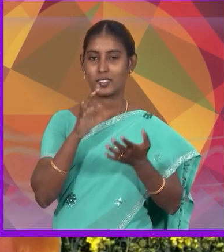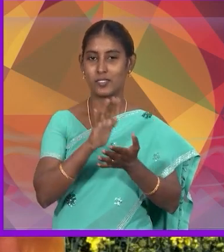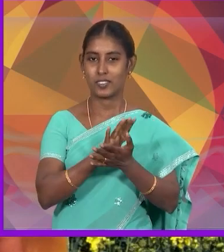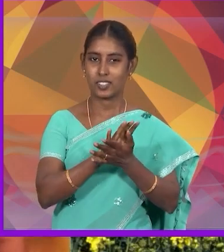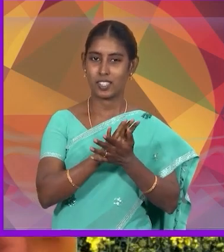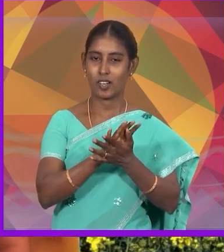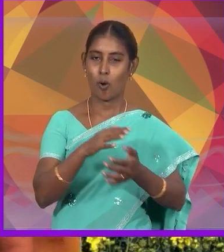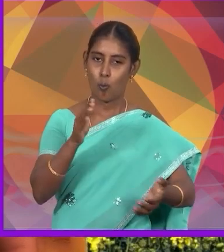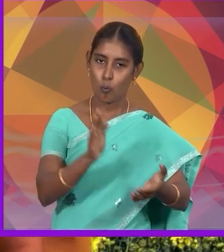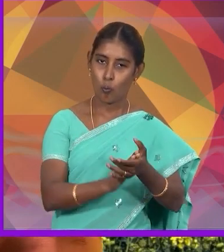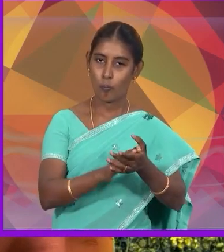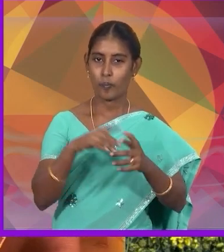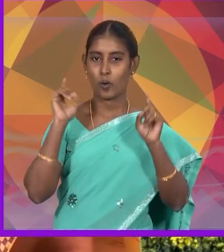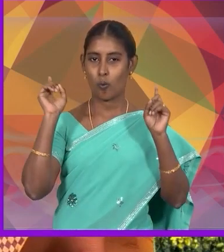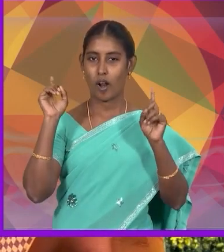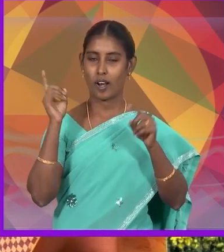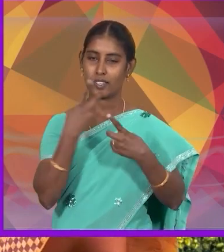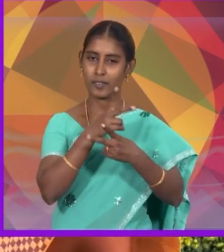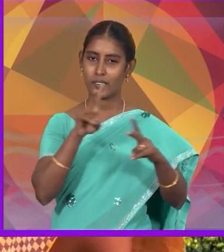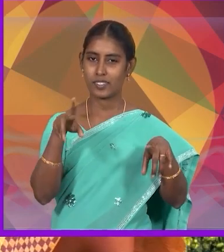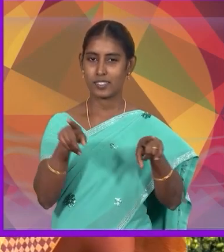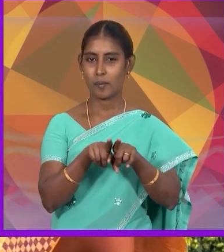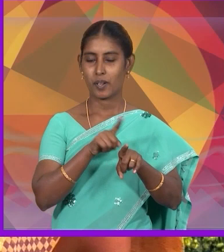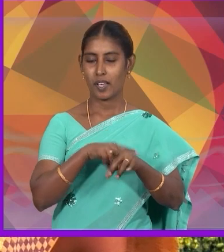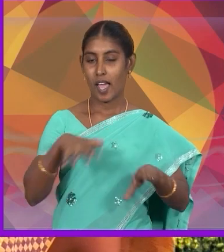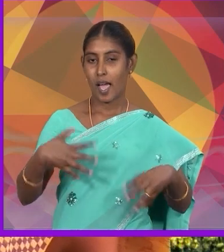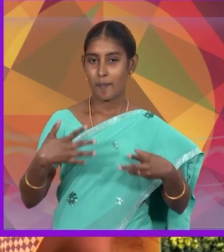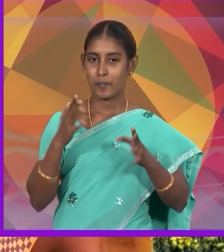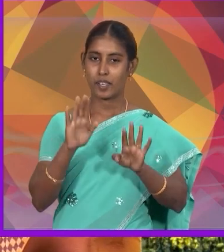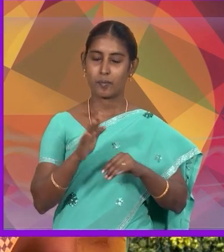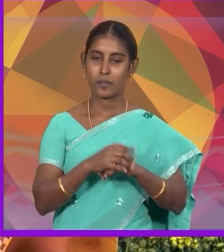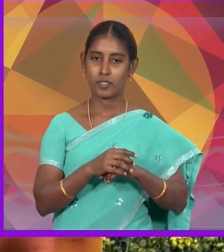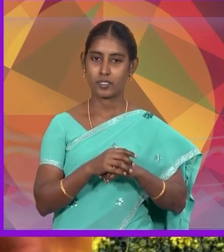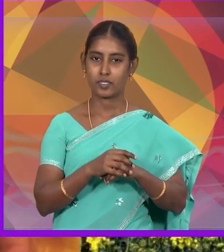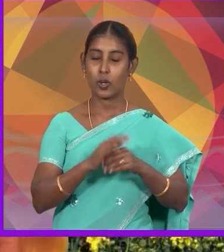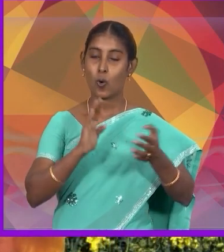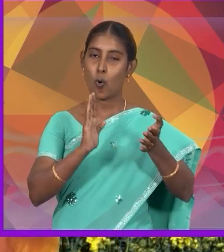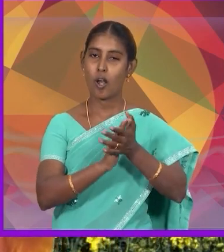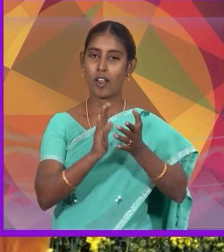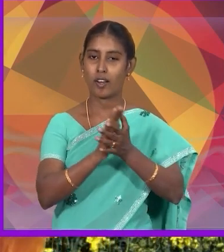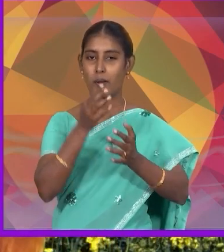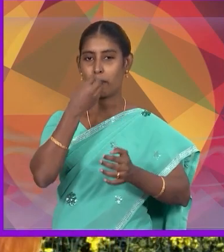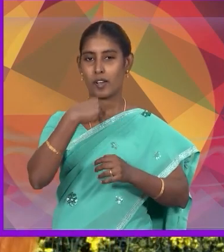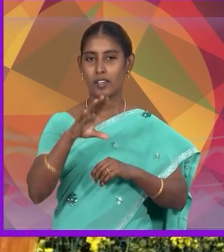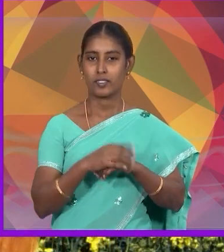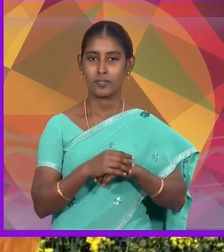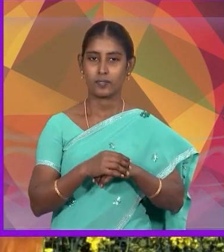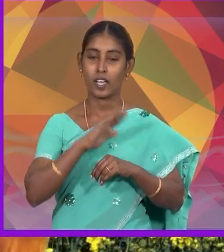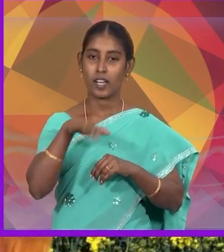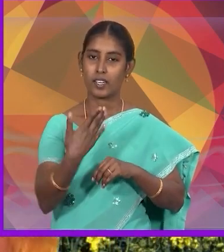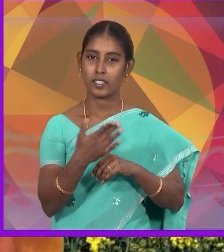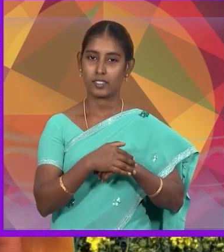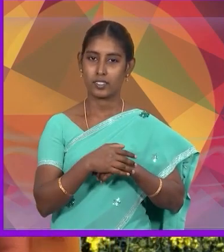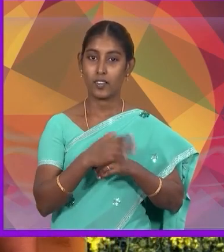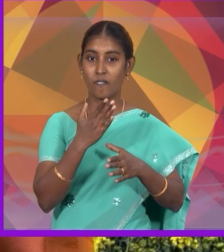நிகழ்ச்சிகள்ல கும்மி கோலாட்டம் அந்த பாடல்கள்லாம் ஆடி பாடி மகிழ்ச்சியா இருப்பாங்க, கொண்டாட்ட பாடல்கள். அதுக்கடுத்து பாத்தீங்கன்னா